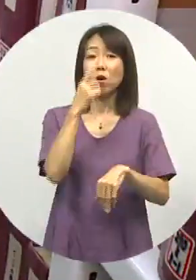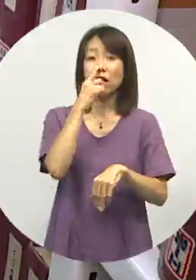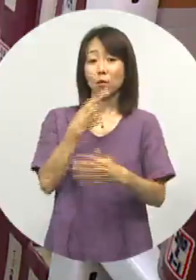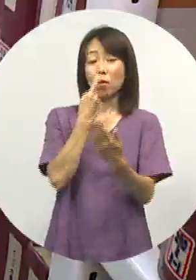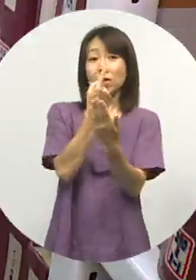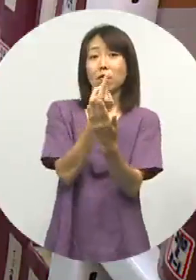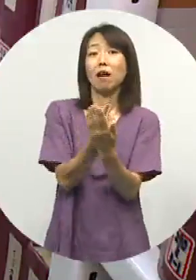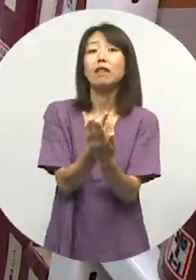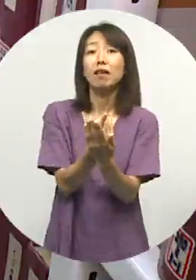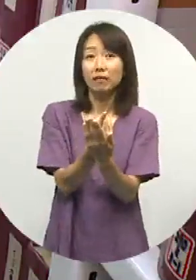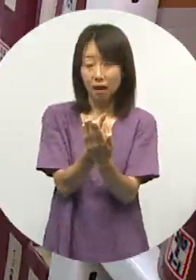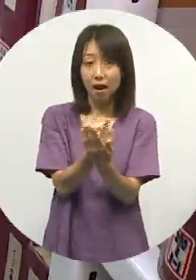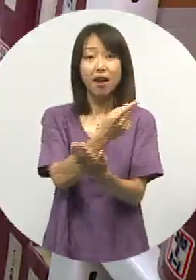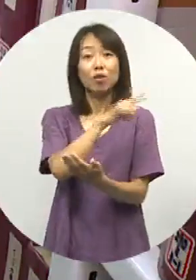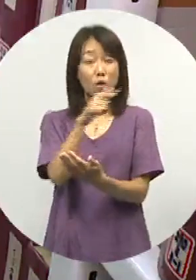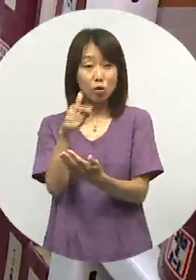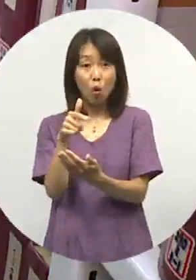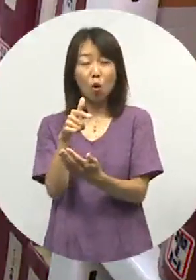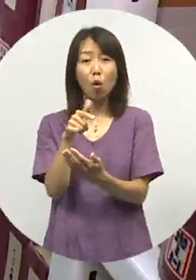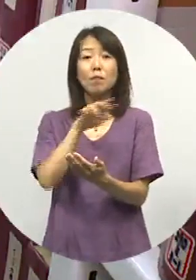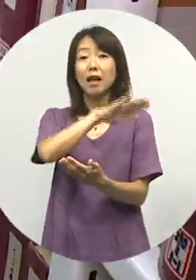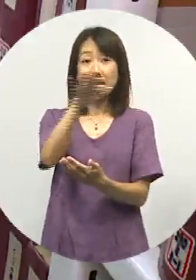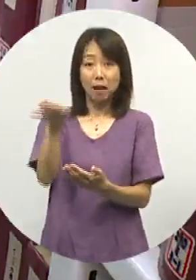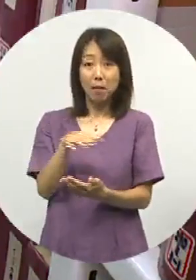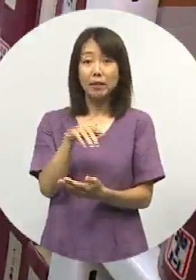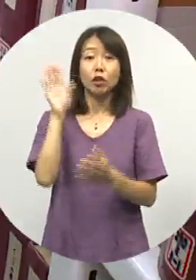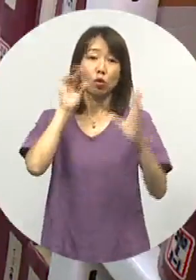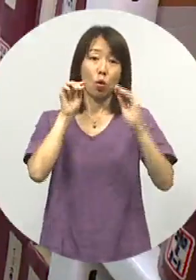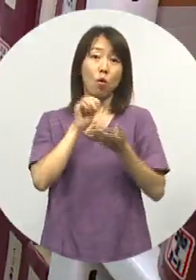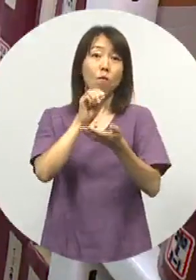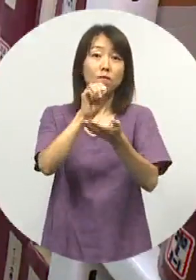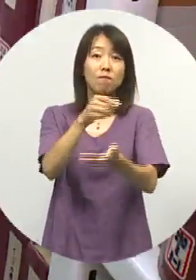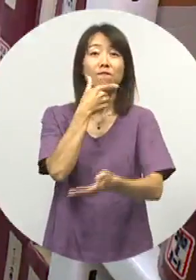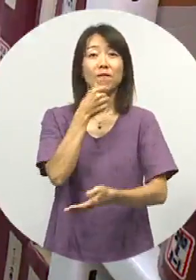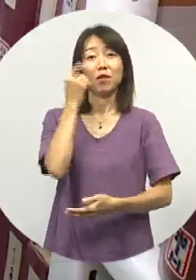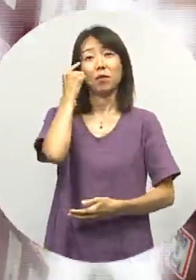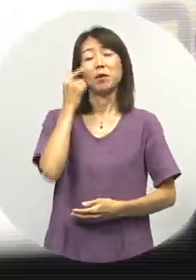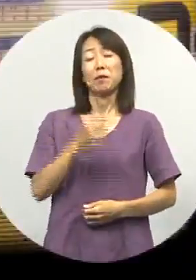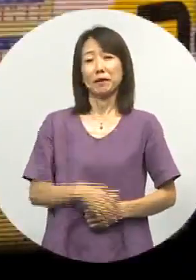点字図書や録音図書の魅力をお伝えしたいと思います。